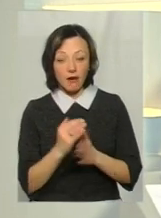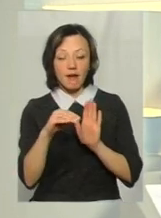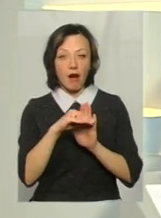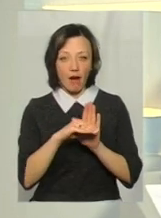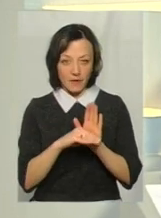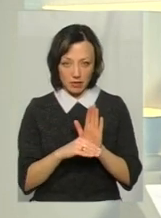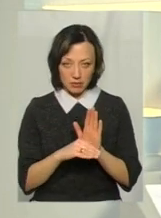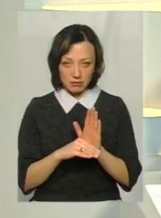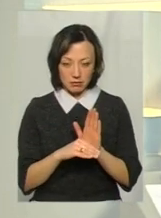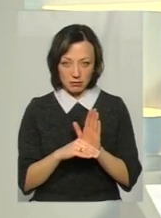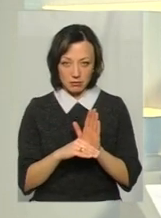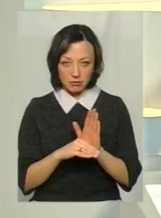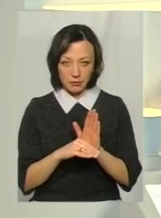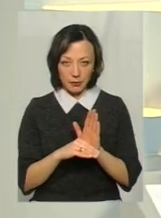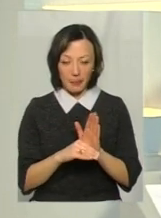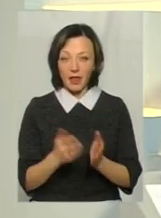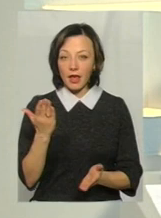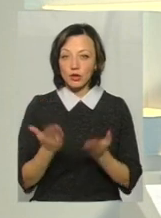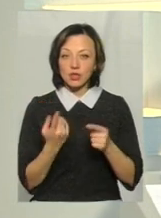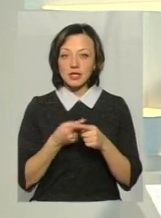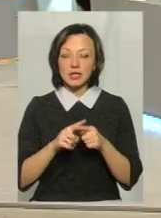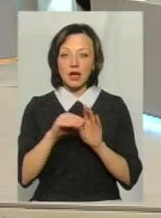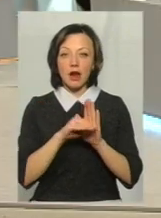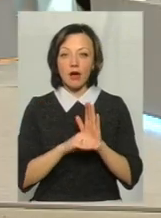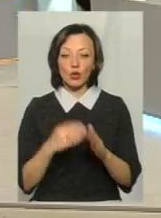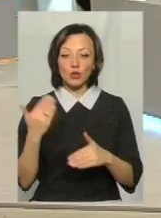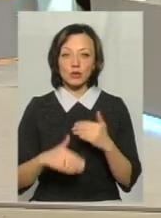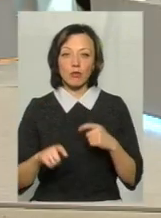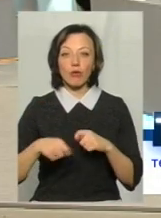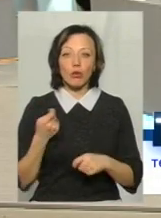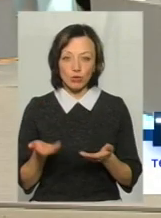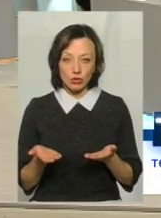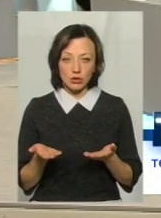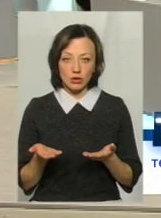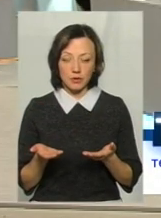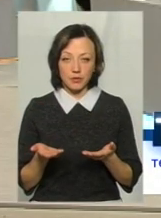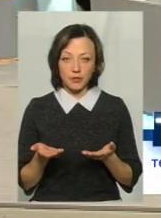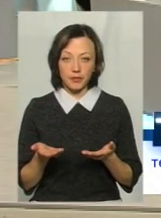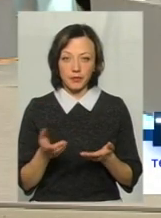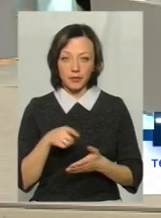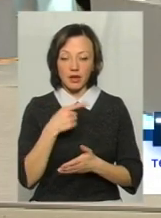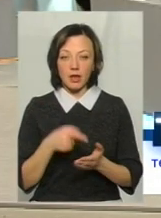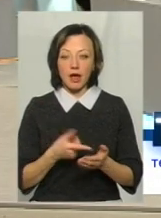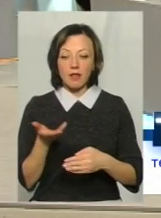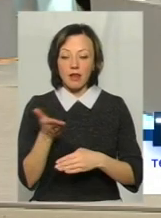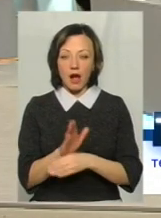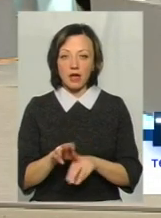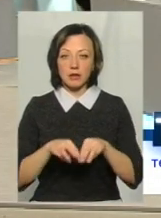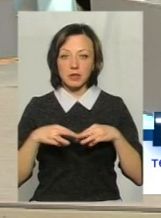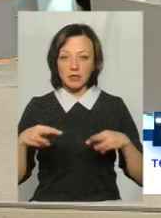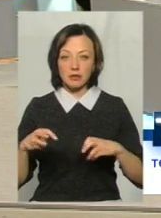графіки. Так, якщо ці графіки вже, ну, порушені. Десь порушені. В наказі Міністерства охорони